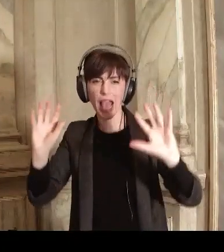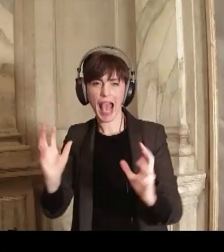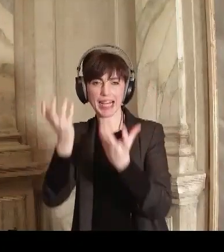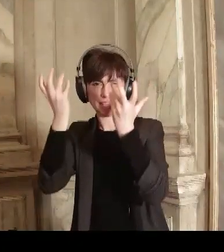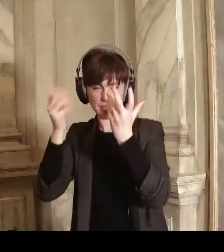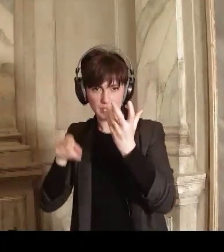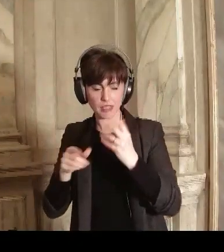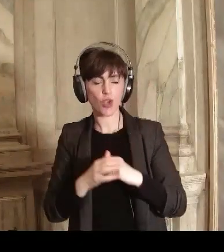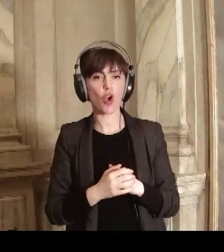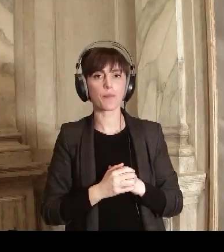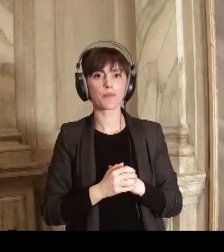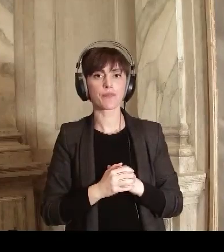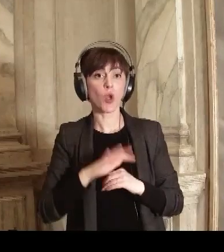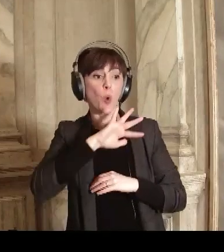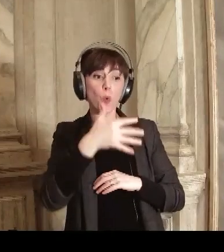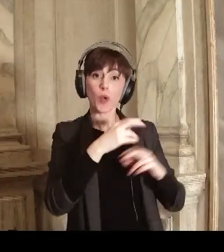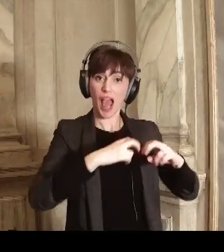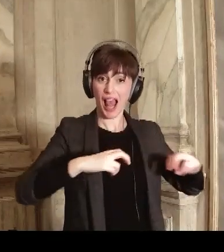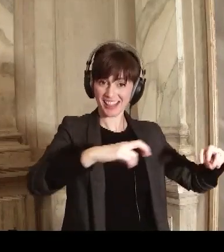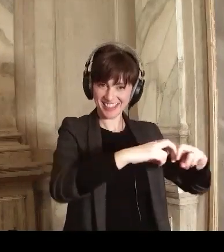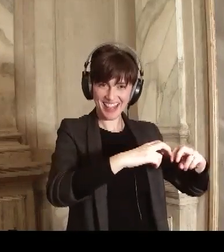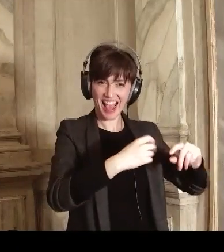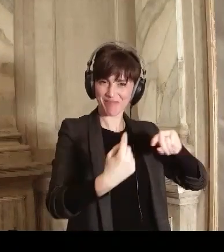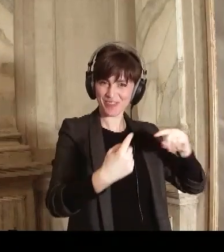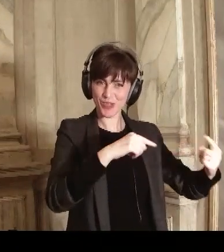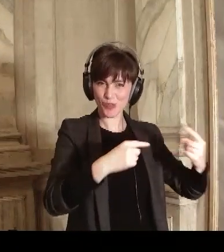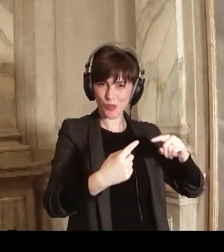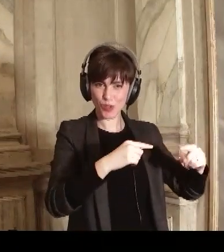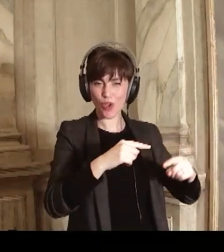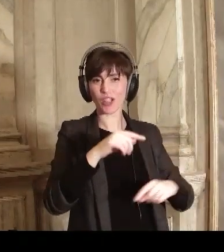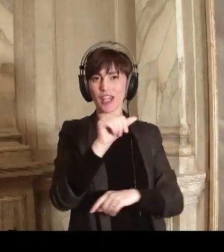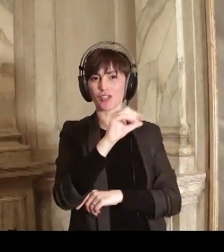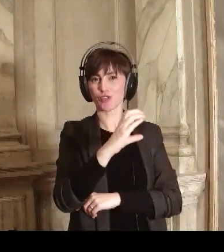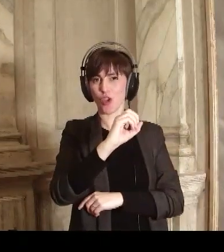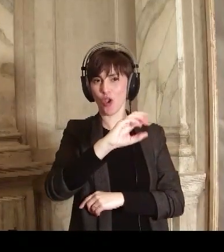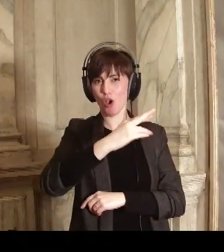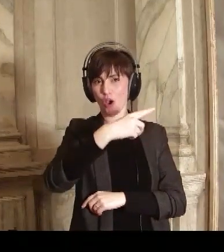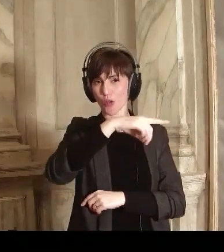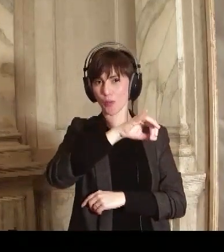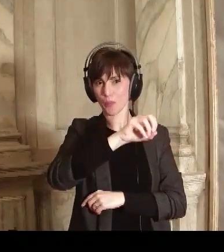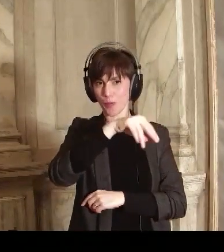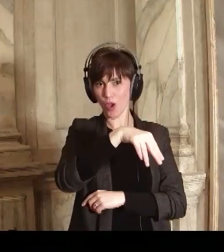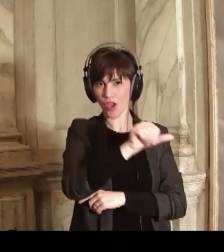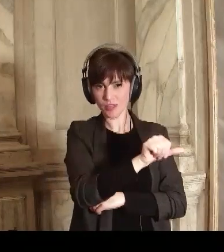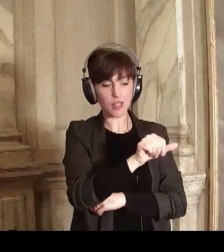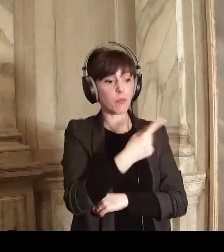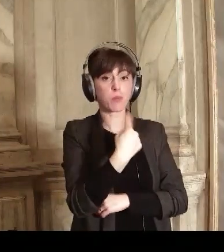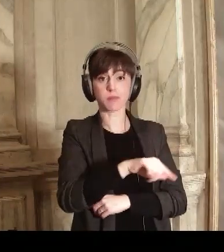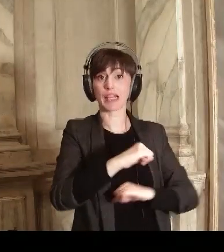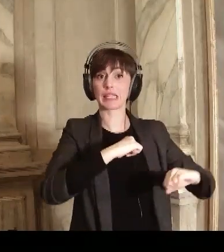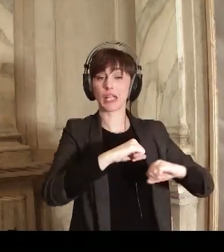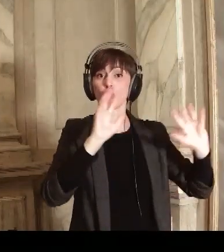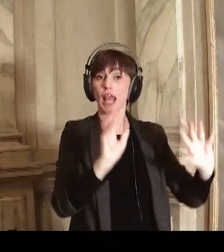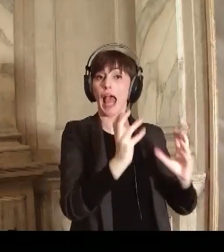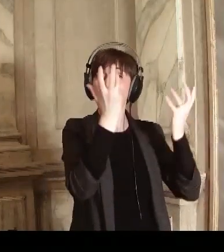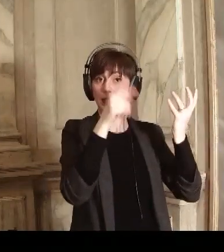tavola rotonda moderata da Remco Scorbius, direttore artistico del Festival CTM di Berlino, 4 nuove lezioni di